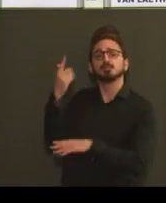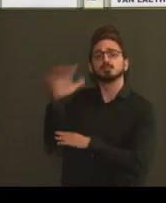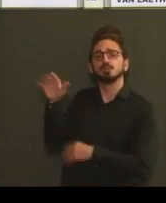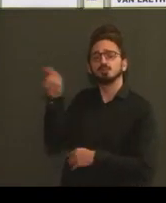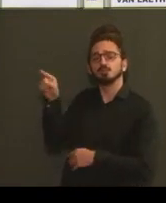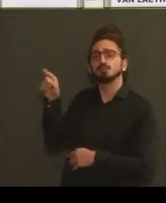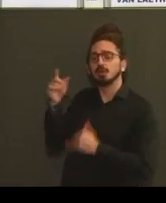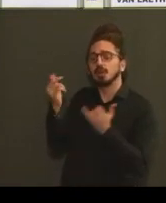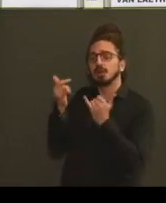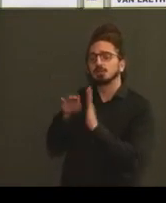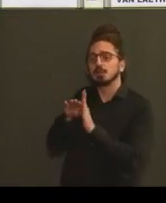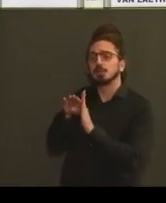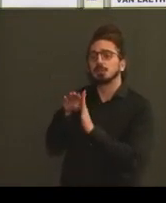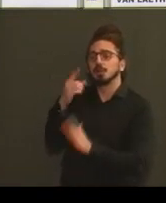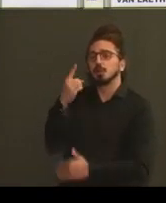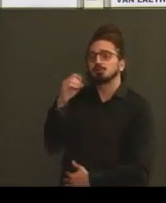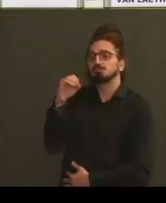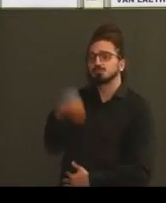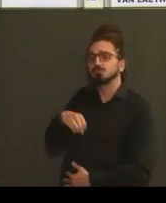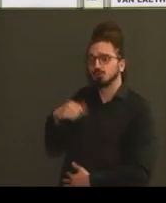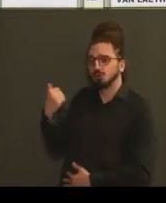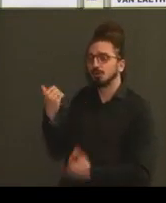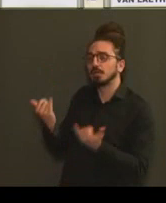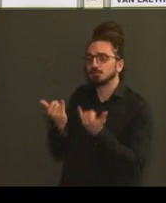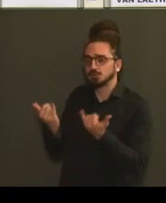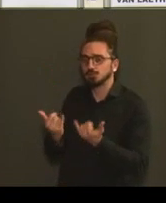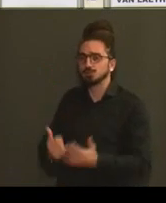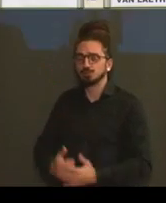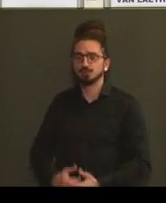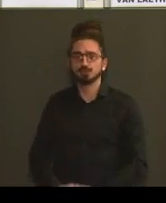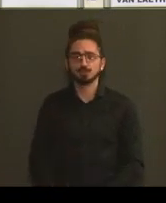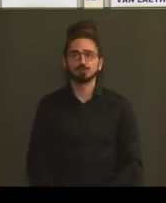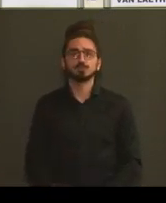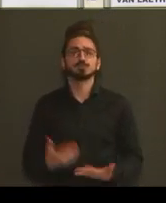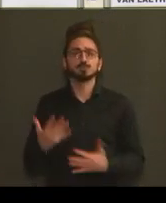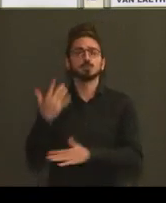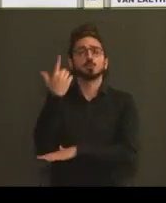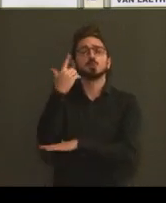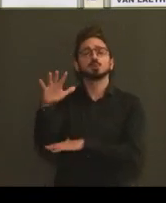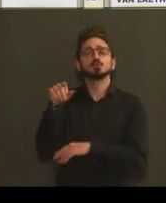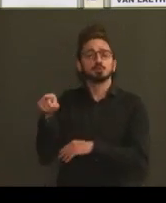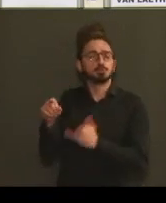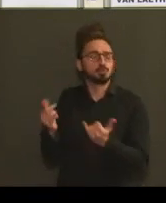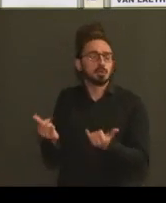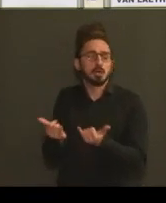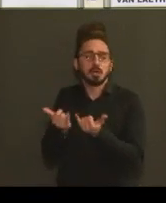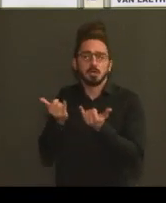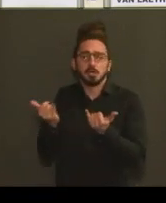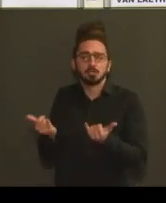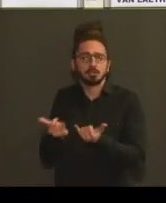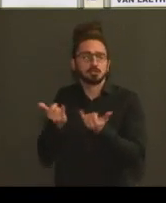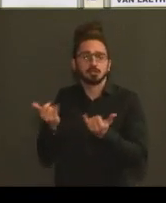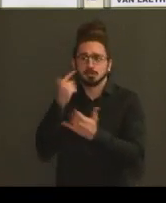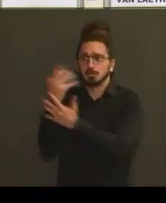une situation stable aussi au niveau du Luxembourg. Simplement, elle n'accompagne pas la diminution plus nette qui